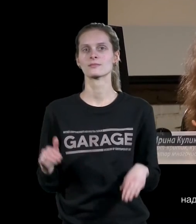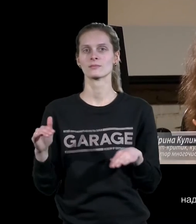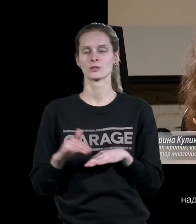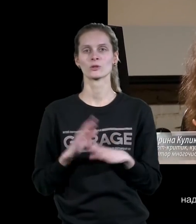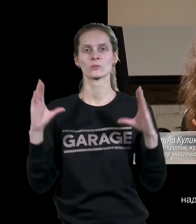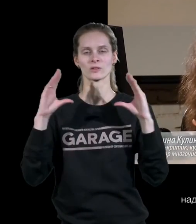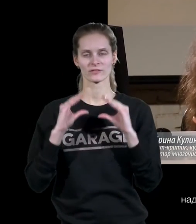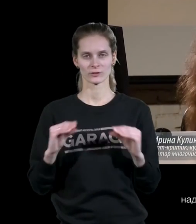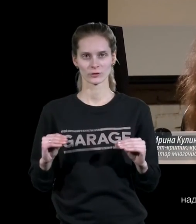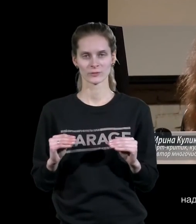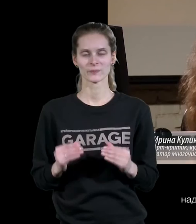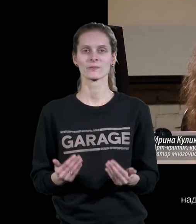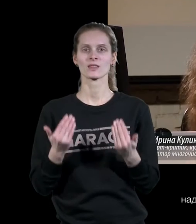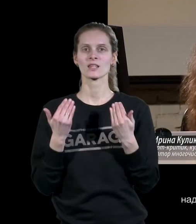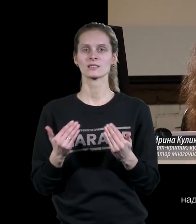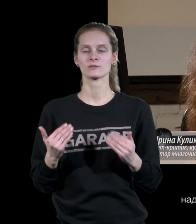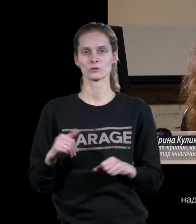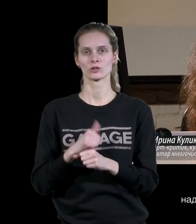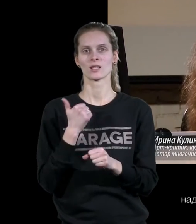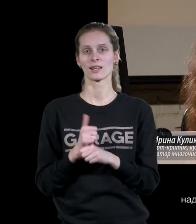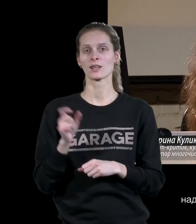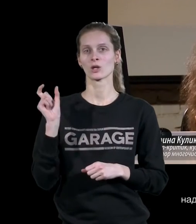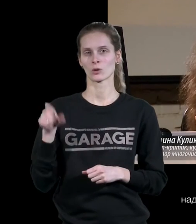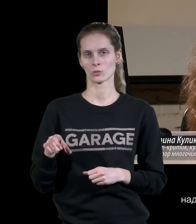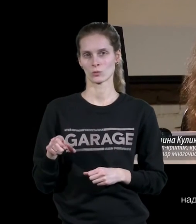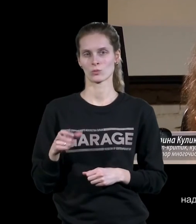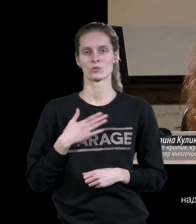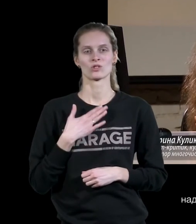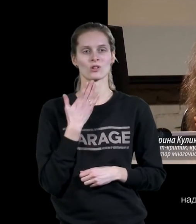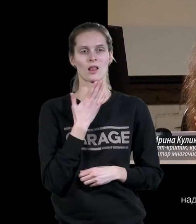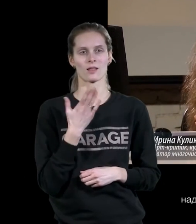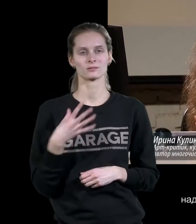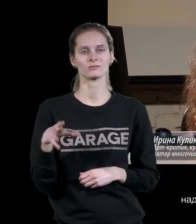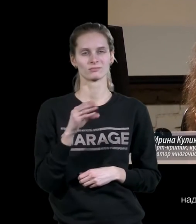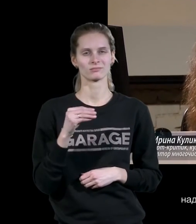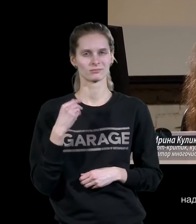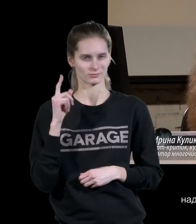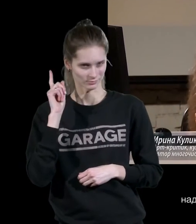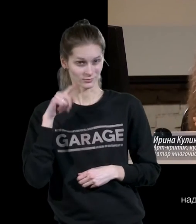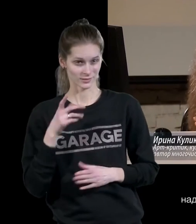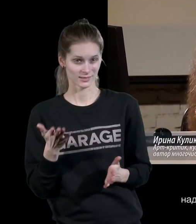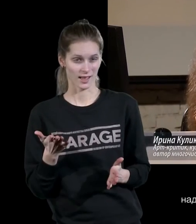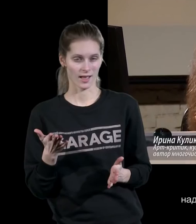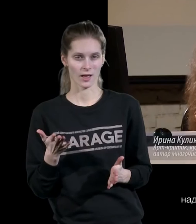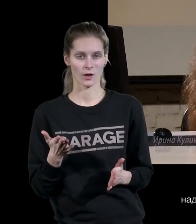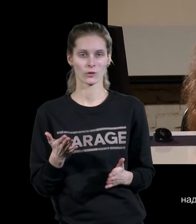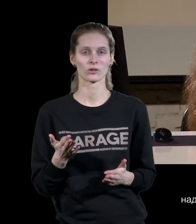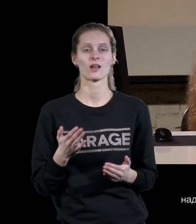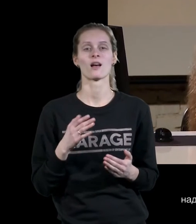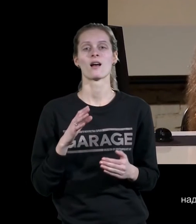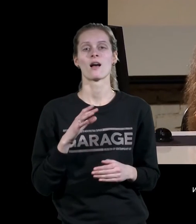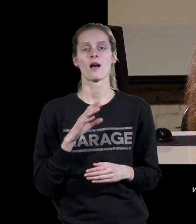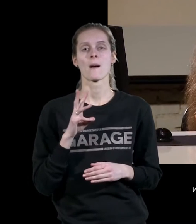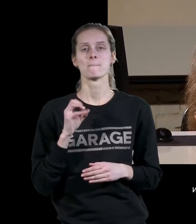Добрый вечер. Сегодняшние герои нашей сегодняшней лекции, надеюсь, вам знакомы, потому что это и выставка